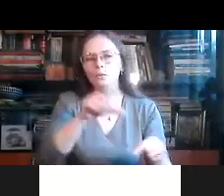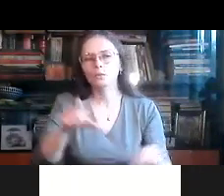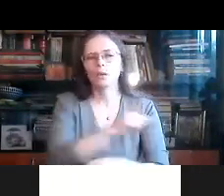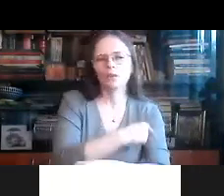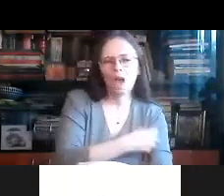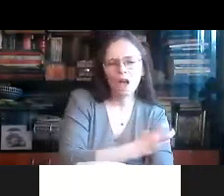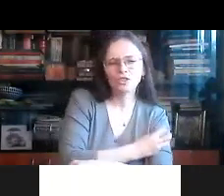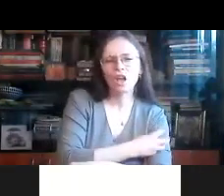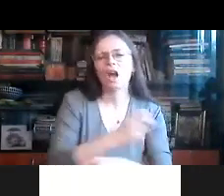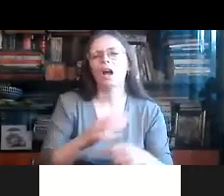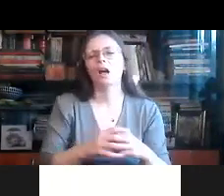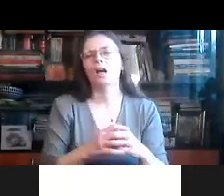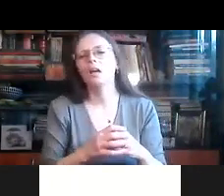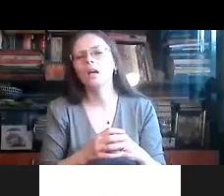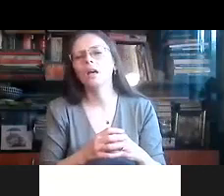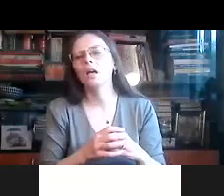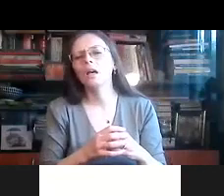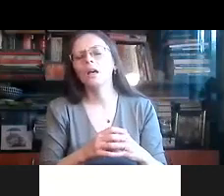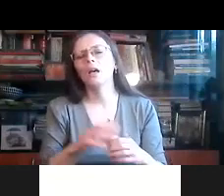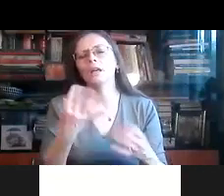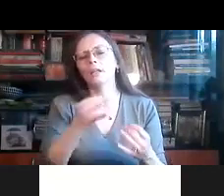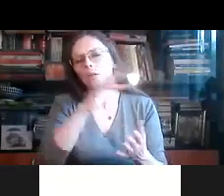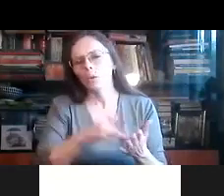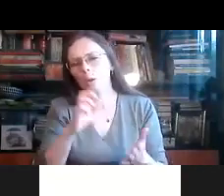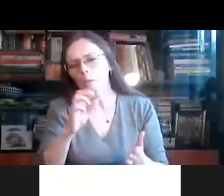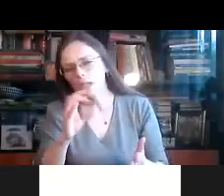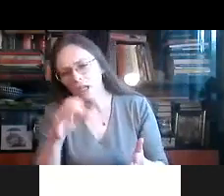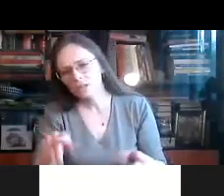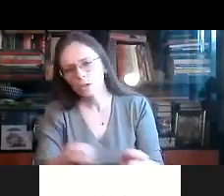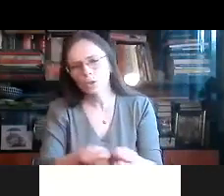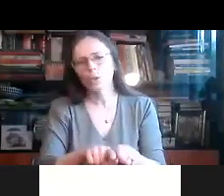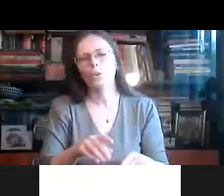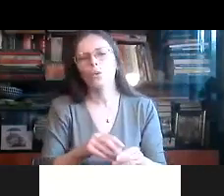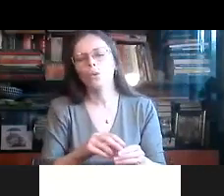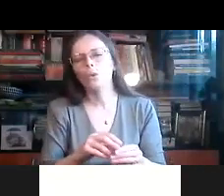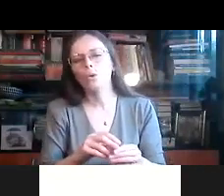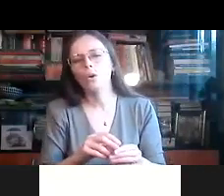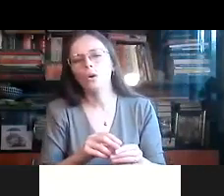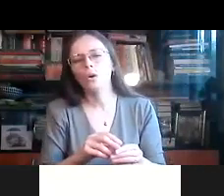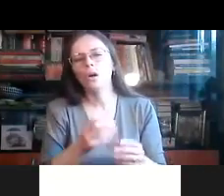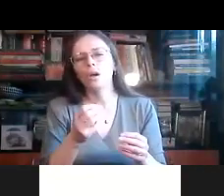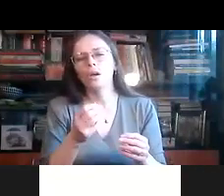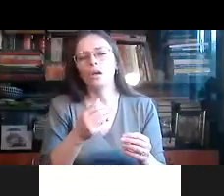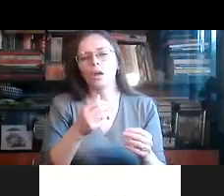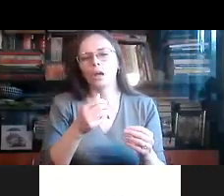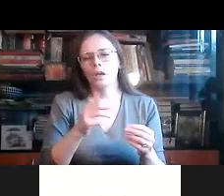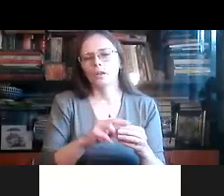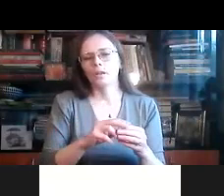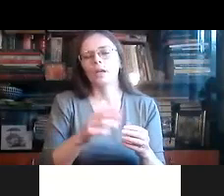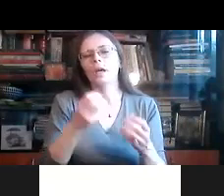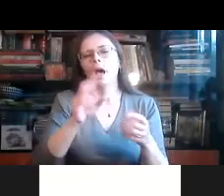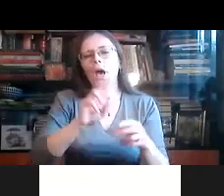Бреста, и мне кажется, что если эти люди будут просто хотя бы вести дневник, того, что там происходит, ну, это будет